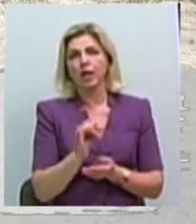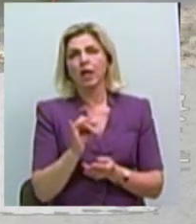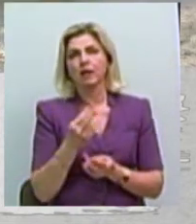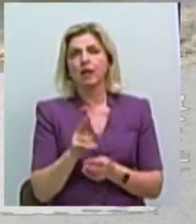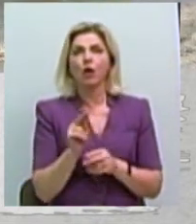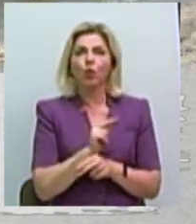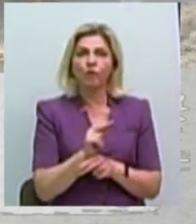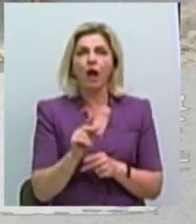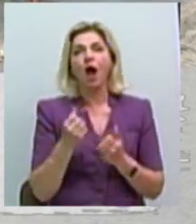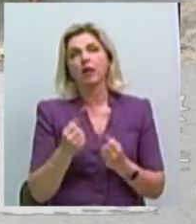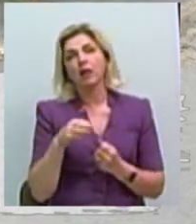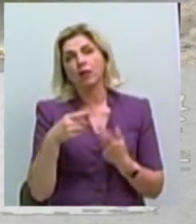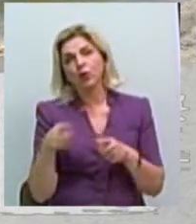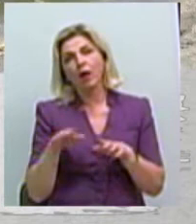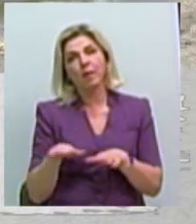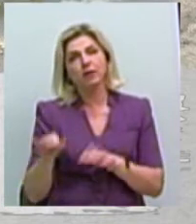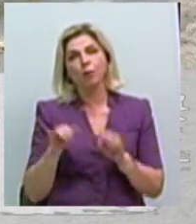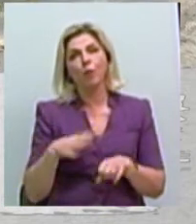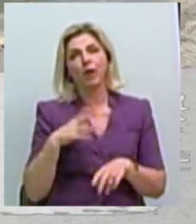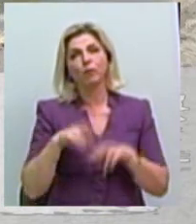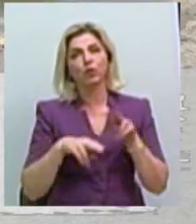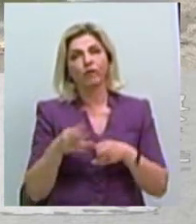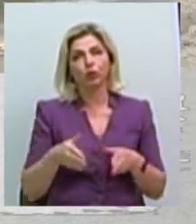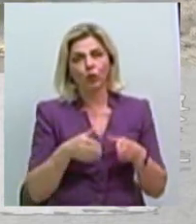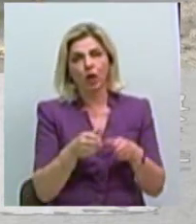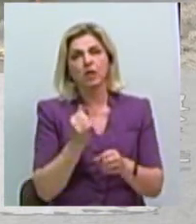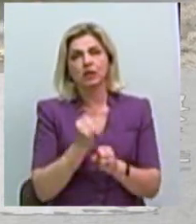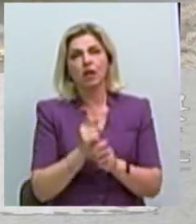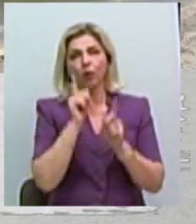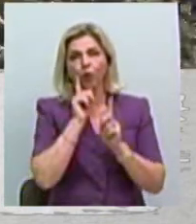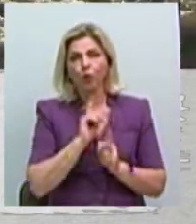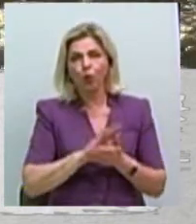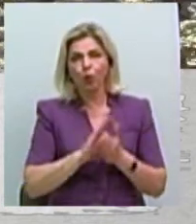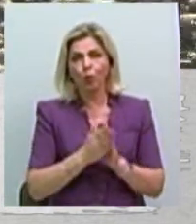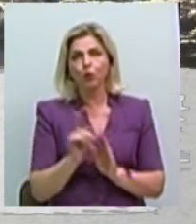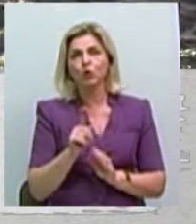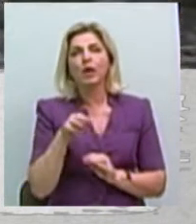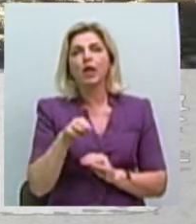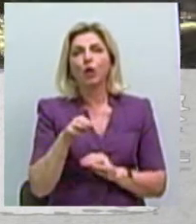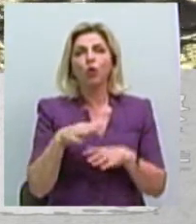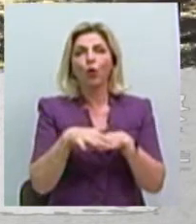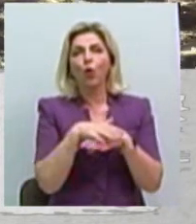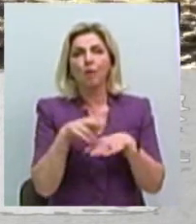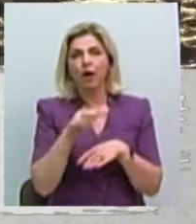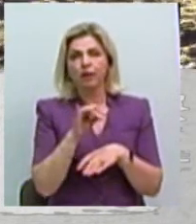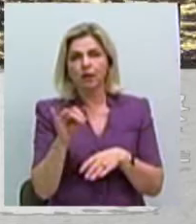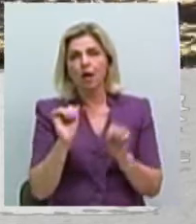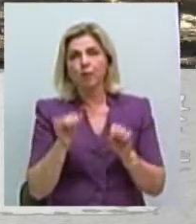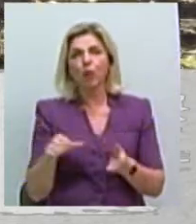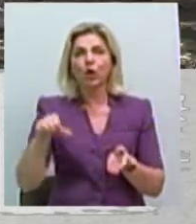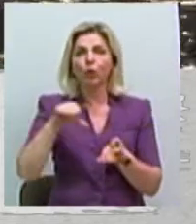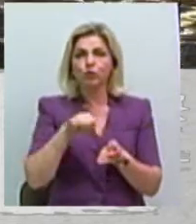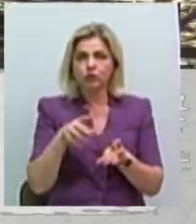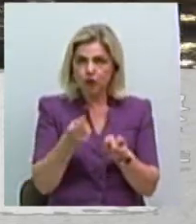десь і будівництва доріг, створення сприятливих умов, щоб територіальні громади могли залучати інвестиції